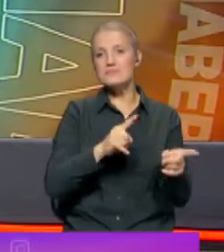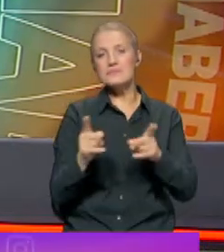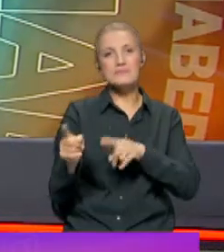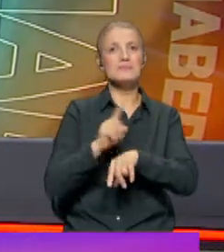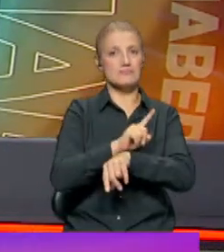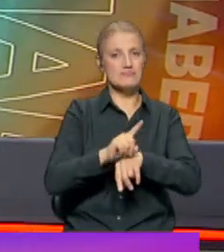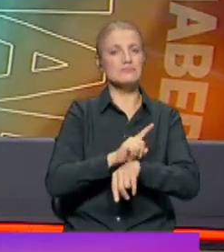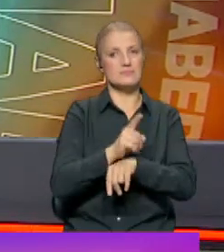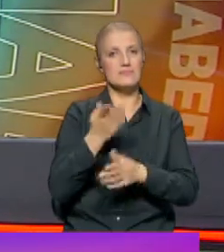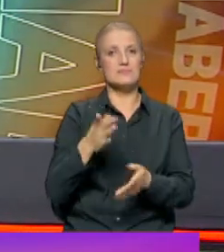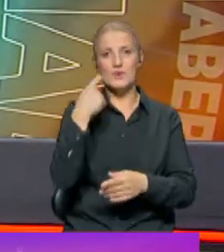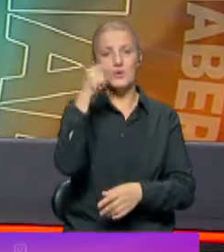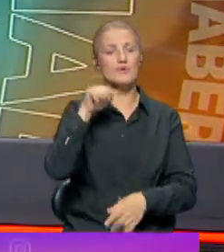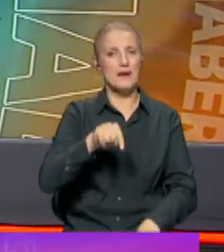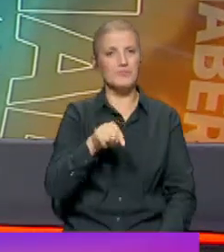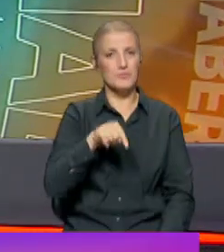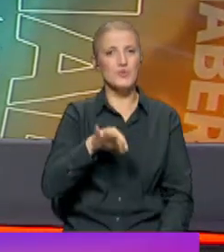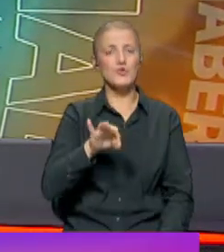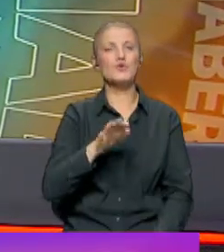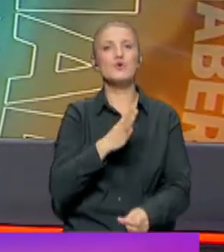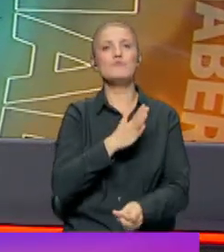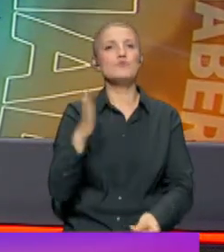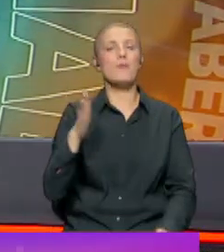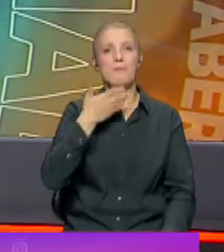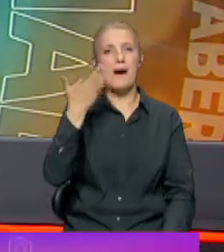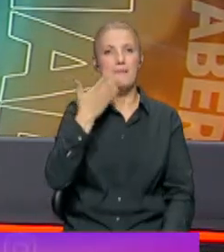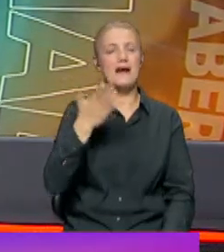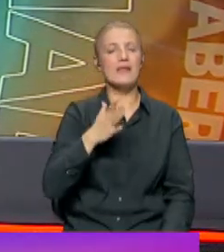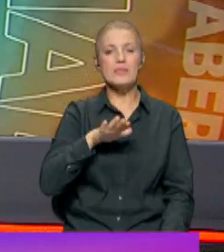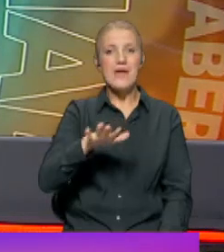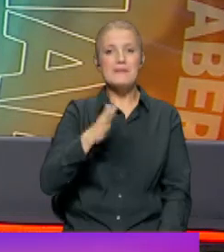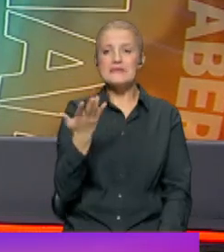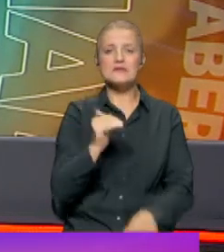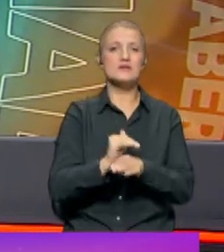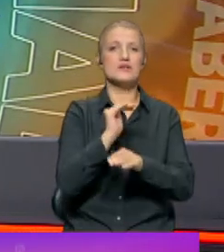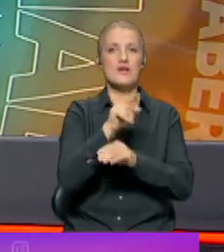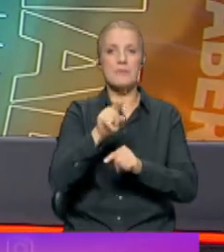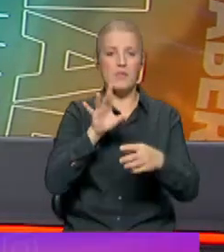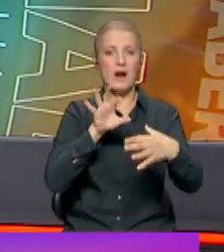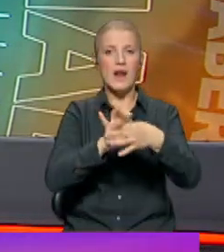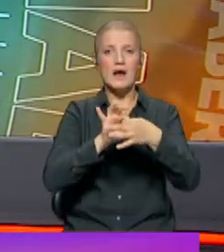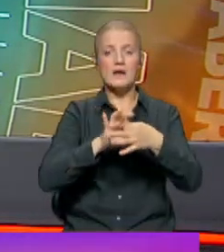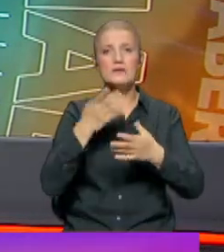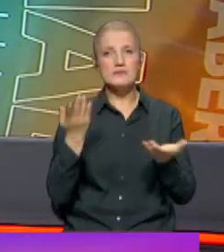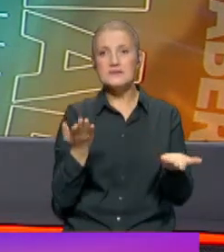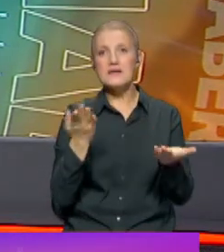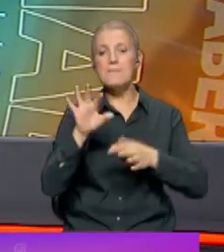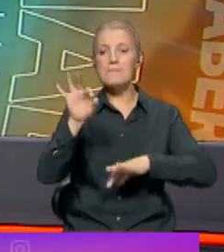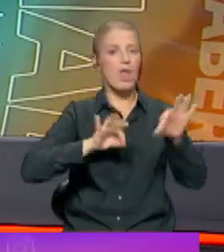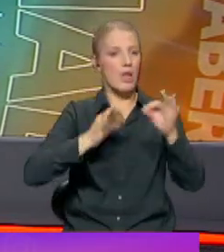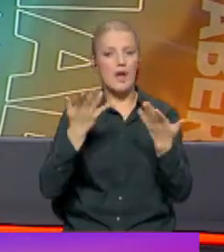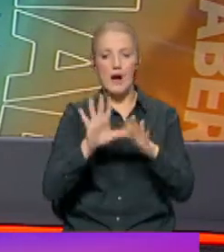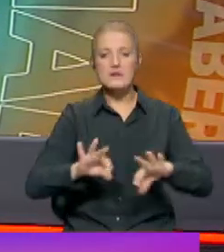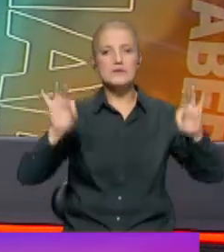geldi Dolayısıyla bugün beklenen büyük Marmara depreminin nasıl yaşanacağı buna dair senaryoların nasıl